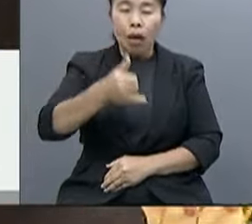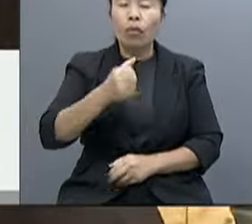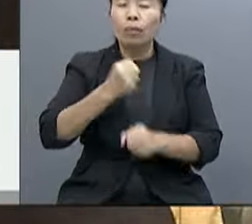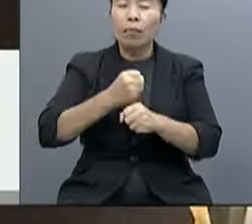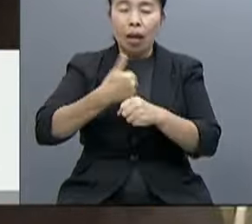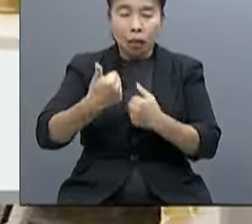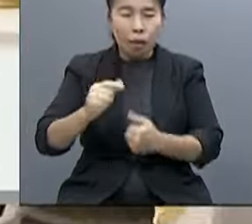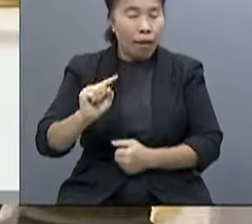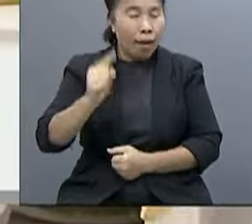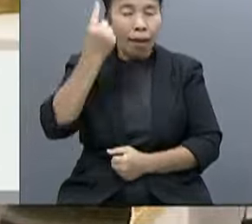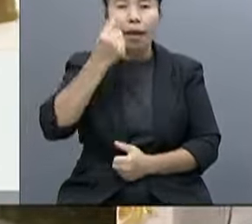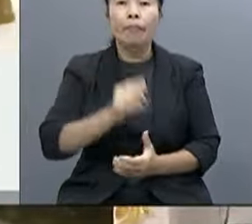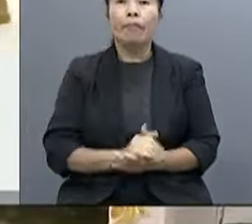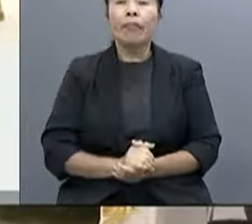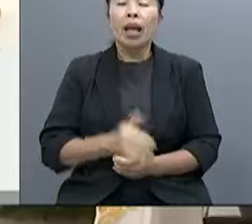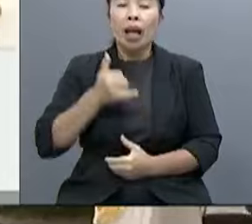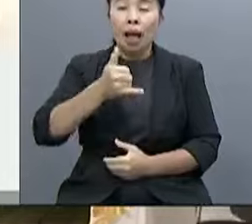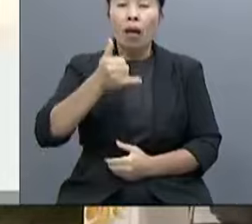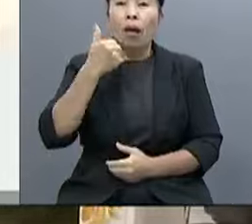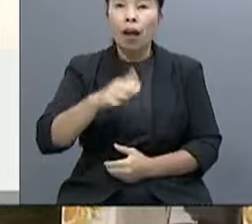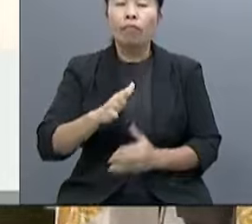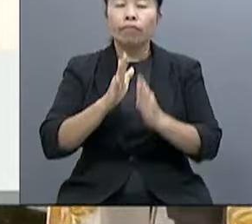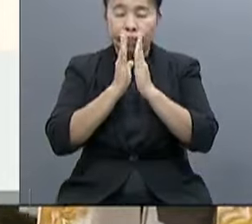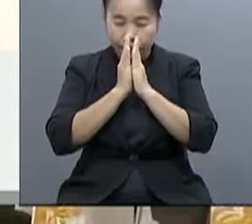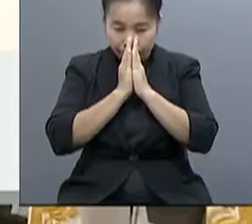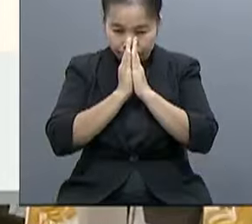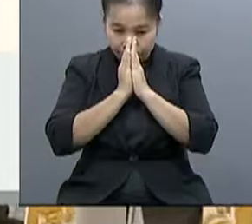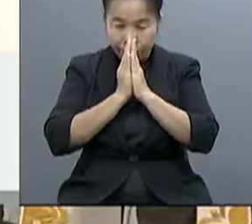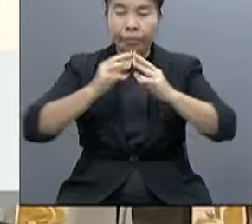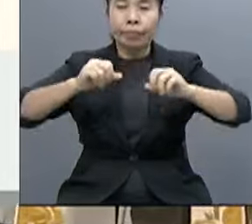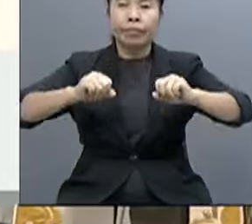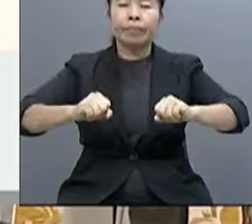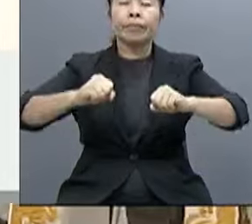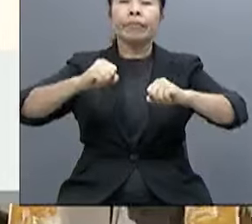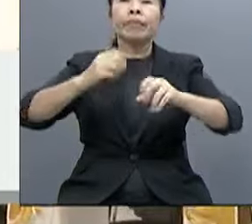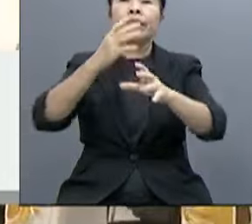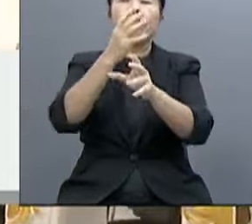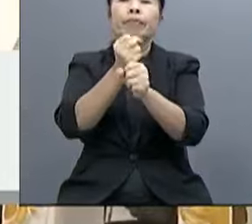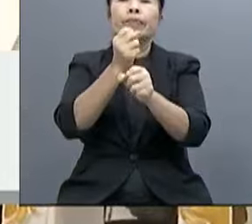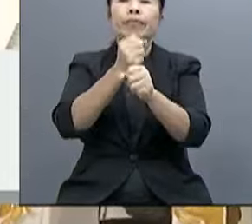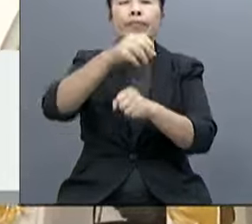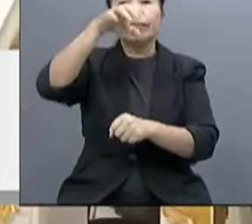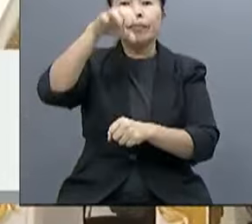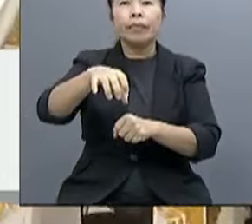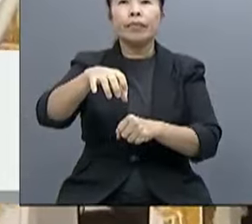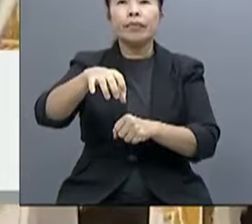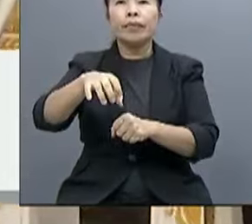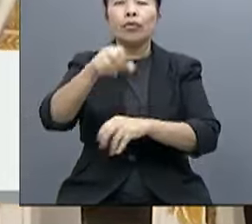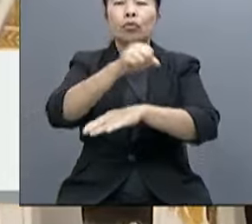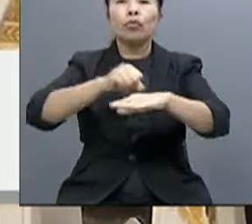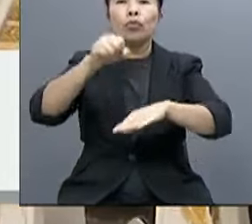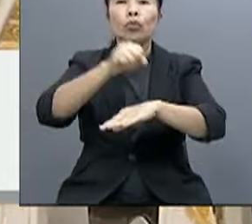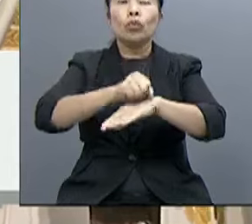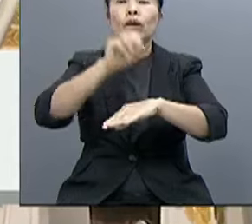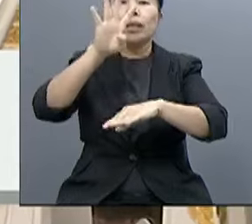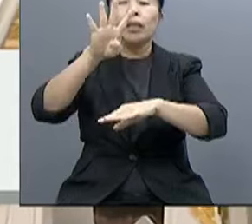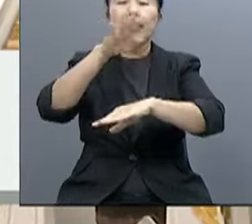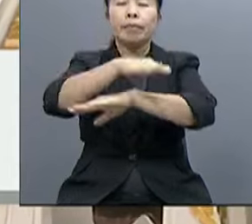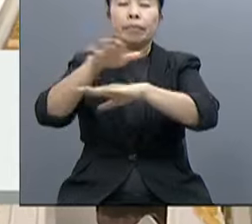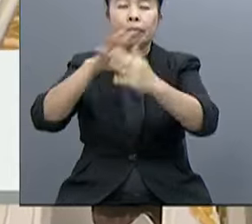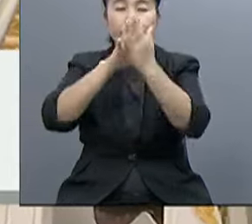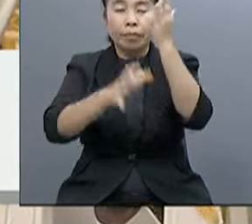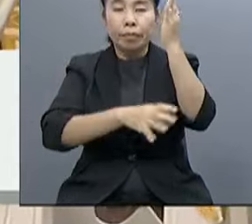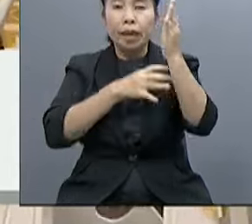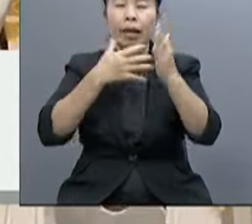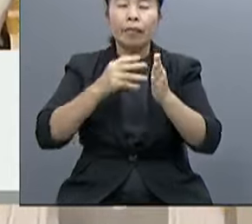กนะคะเมื่อเข้ามาแล้วก็ได้ไปสักการะศาลพระภูมิเทวาณบริเวณสวนสีผ้าค่ะแล้วก็สักการะสิ่งศักดิ์สิทธิ์